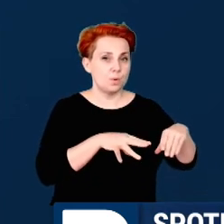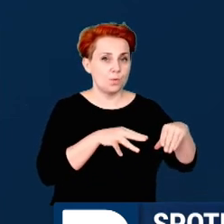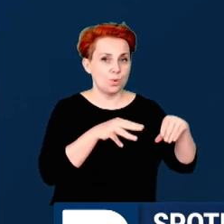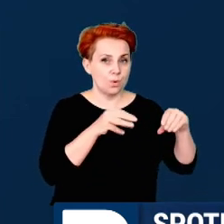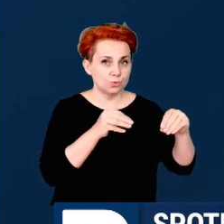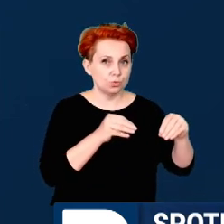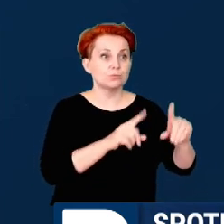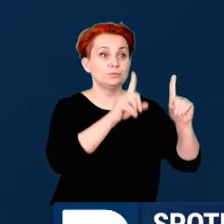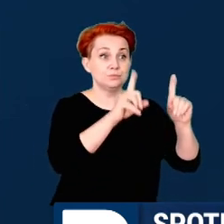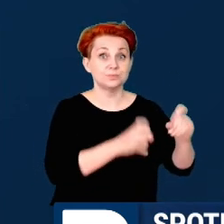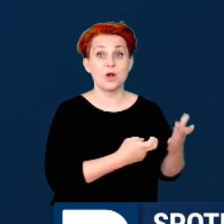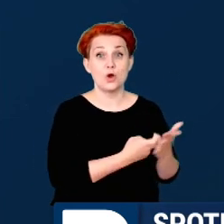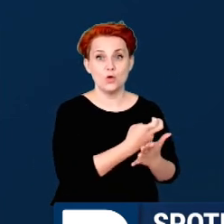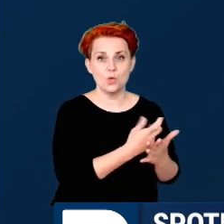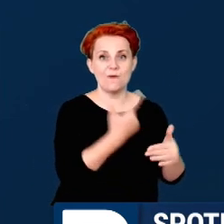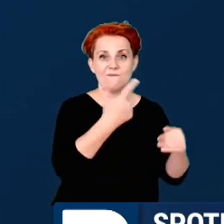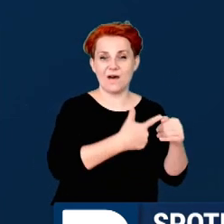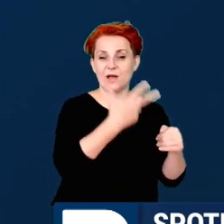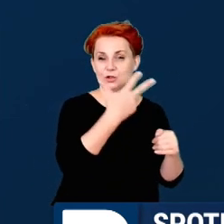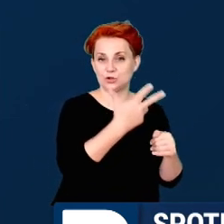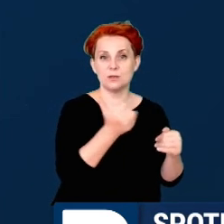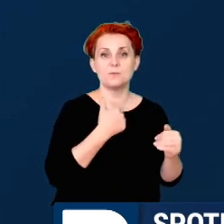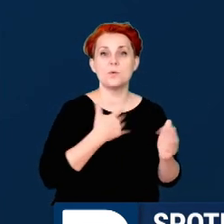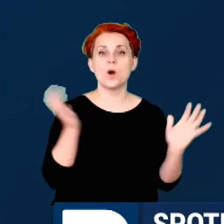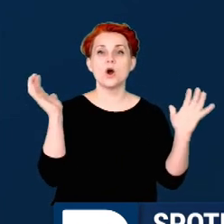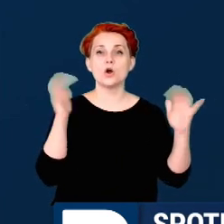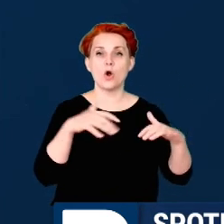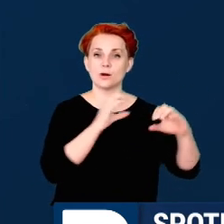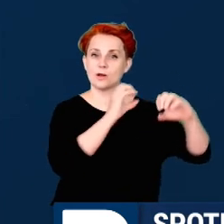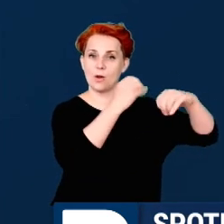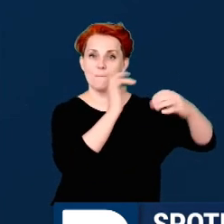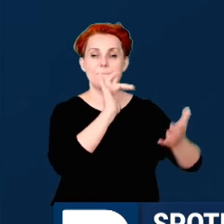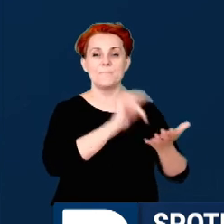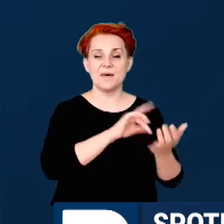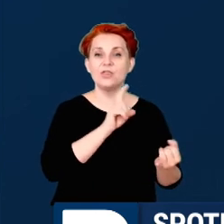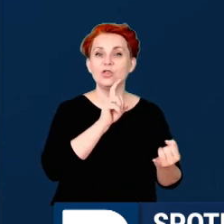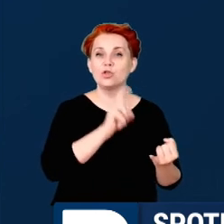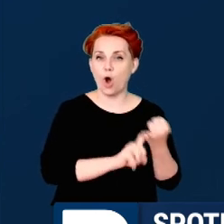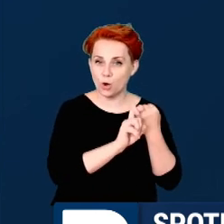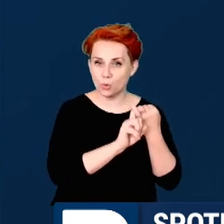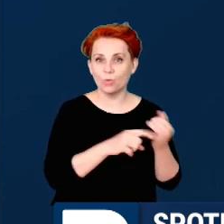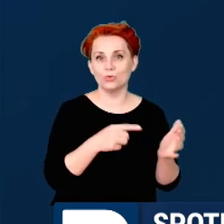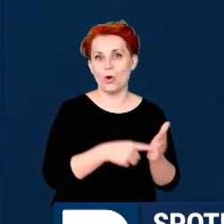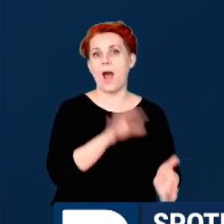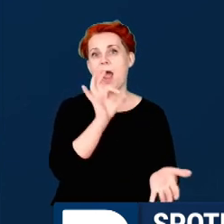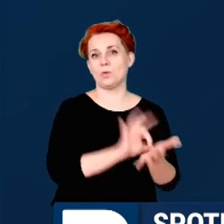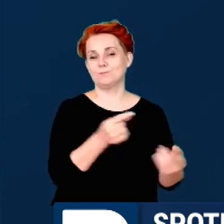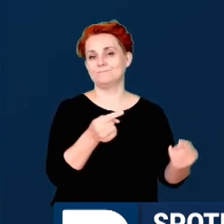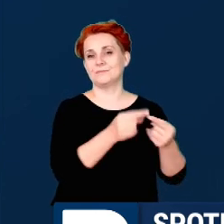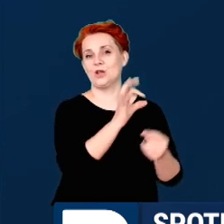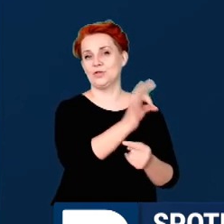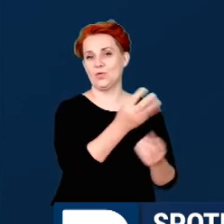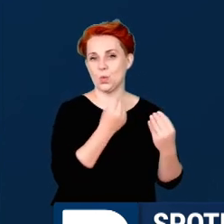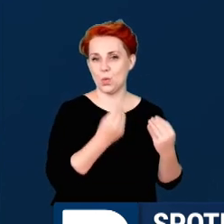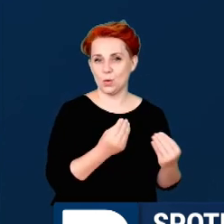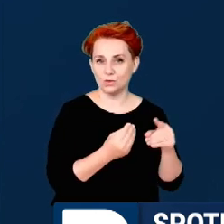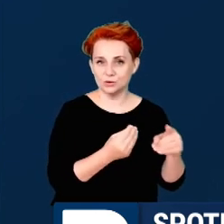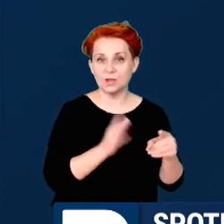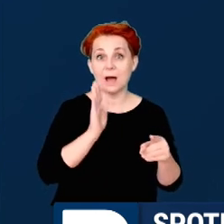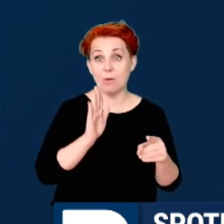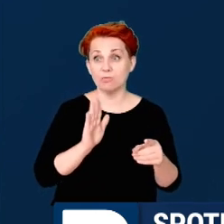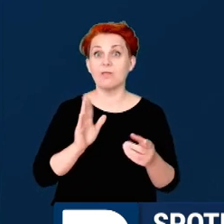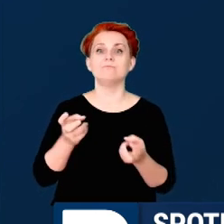lutym 23 na Kongresie Kopernikańskim w Toruniu, właśnie na urodziny 550. I krótko potem szkoła zaczęła